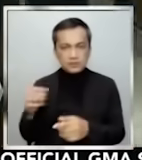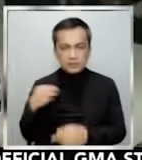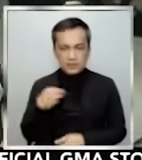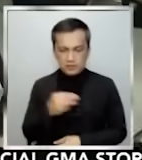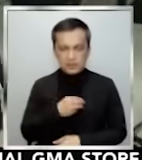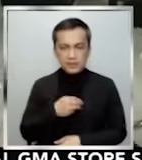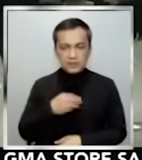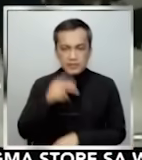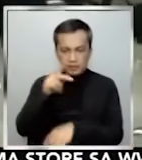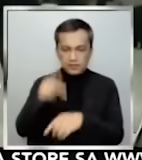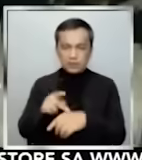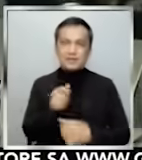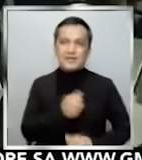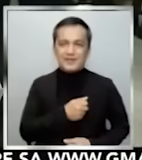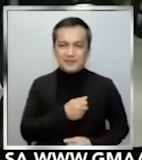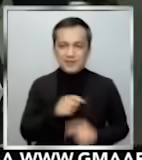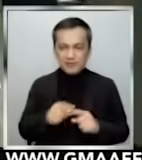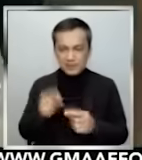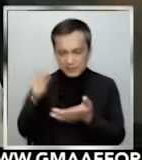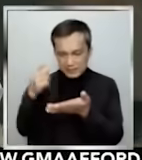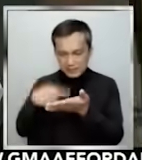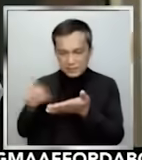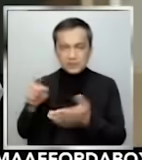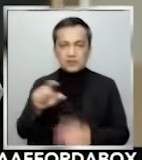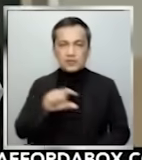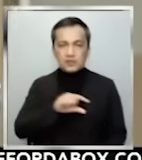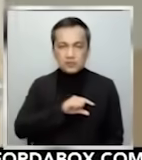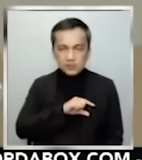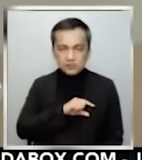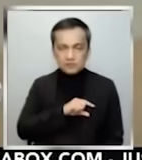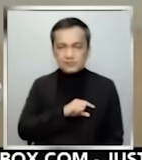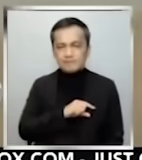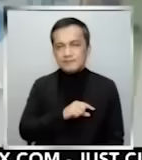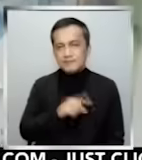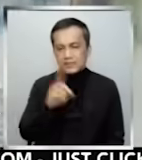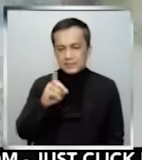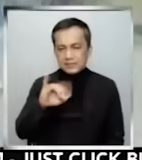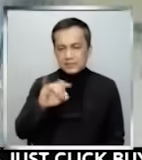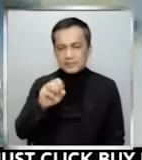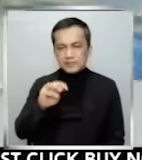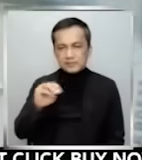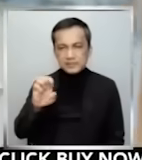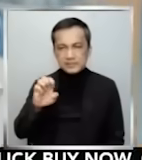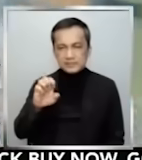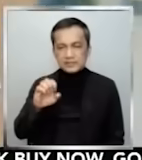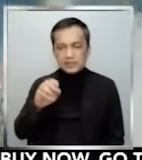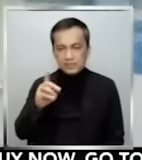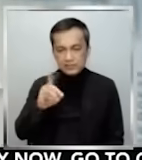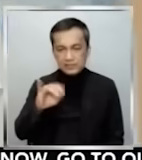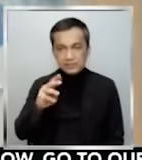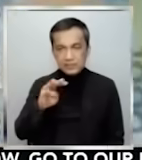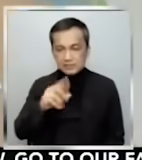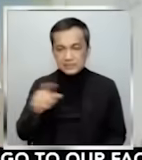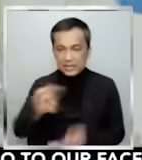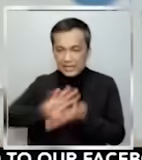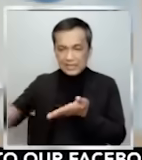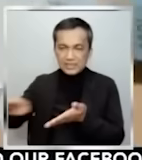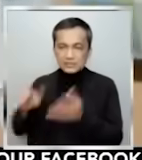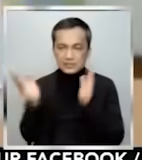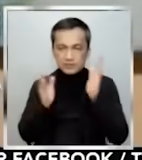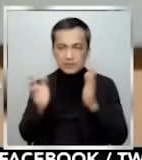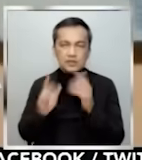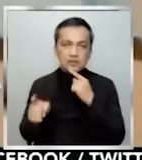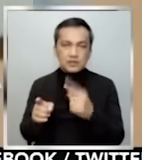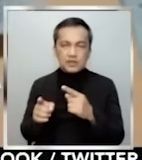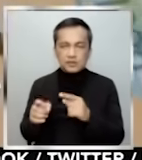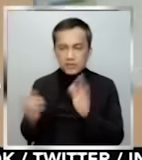Army pero n i-validate ng mga pulis dismissed ito sa serbisyo mahaharap ang suspect sa mareklamong illegal possession and